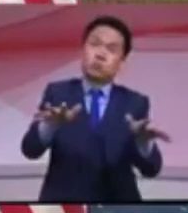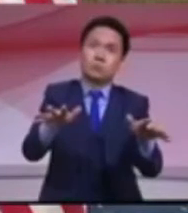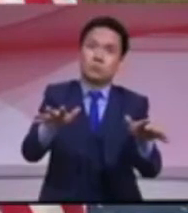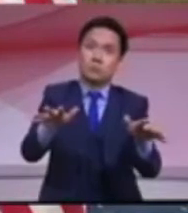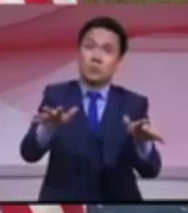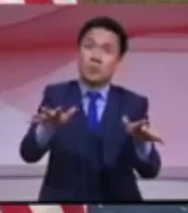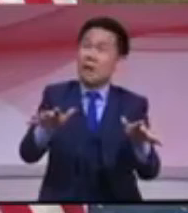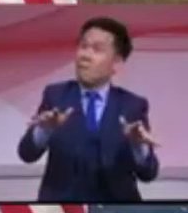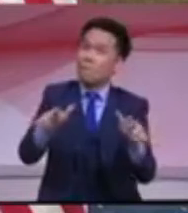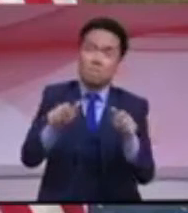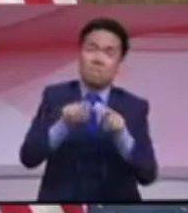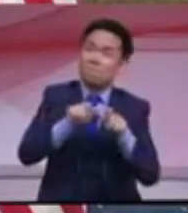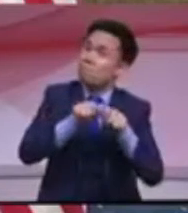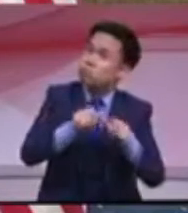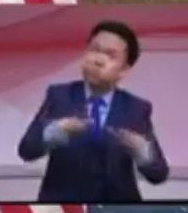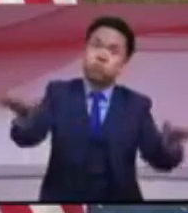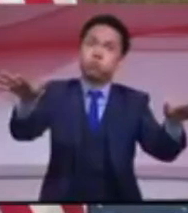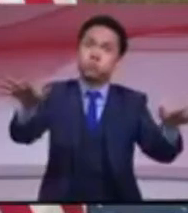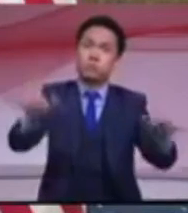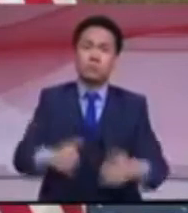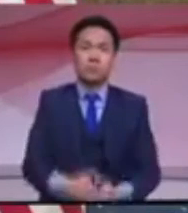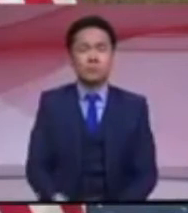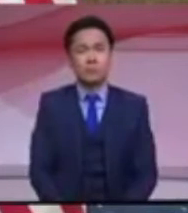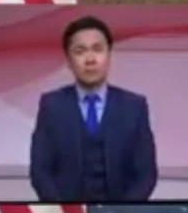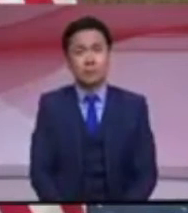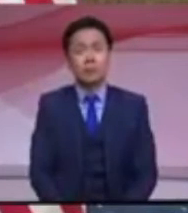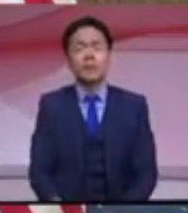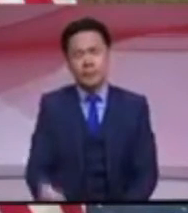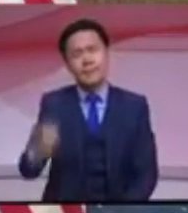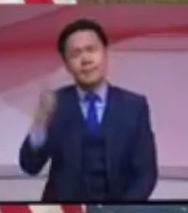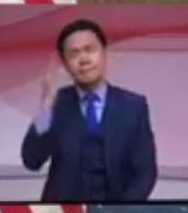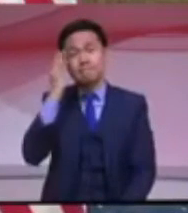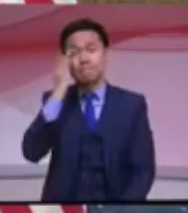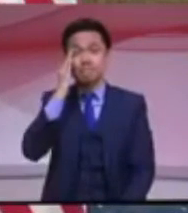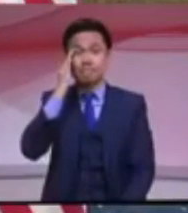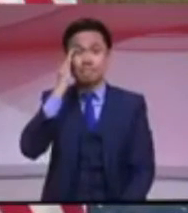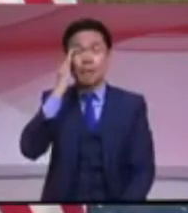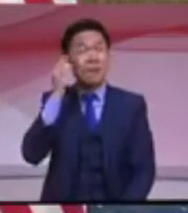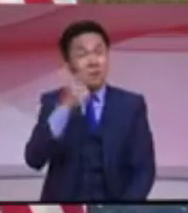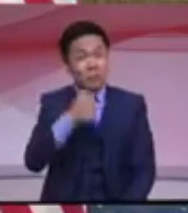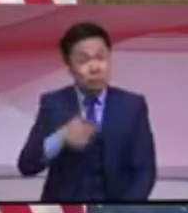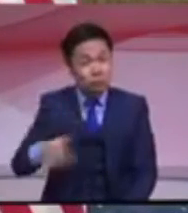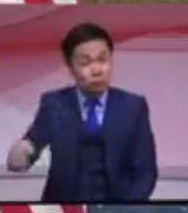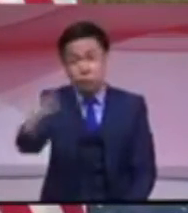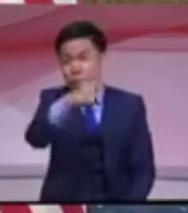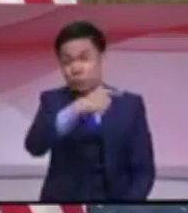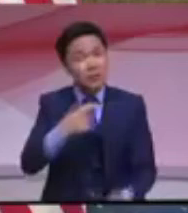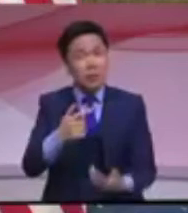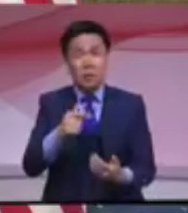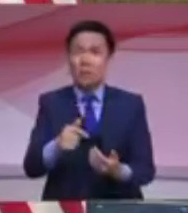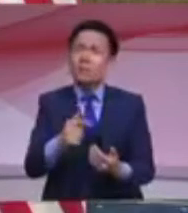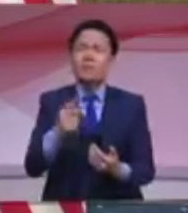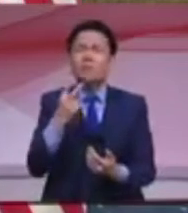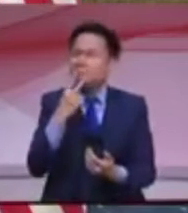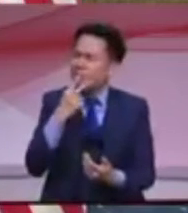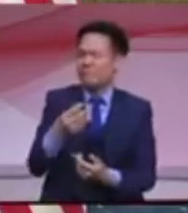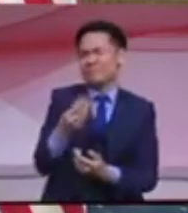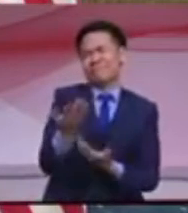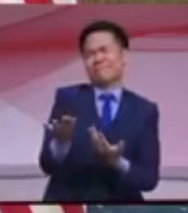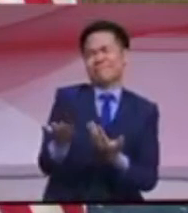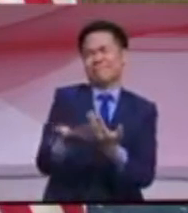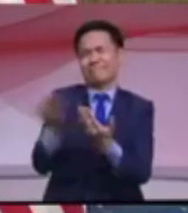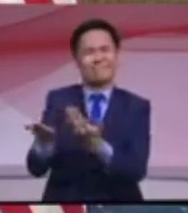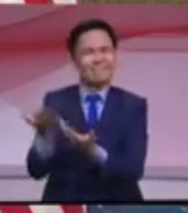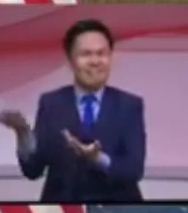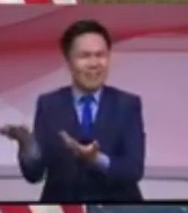pada skala yang besar dan the site do bahwa kita tidak boleh mengambil mudah risiko